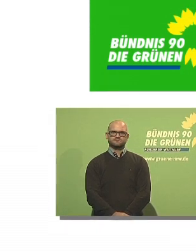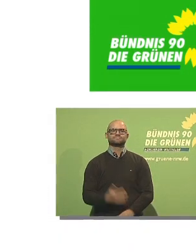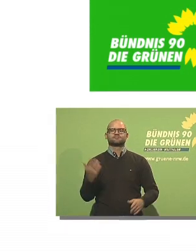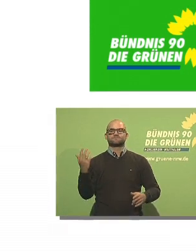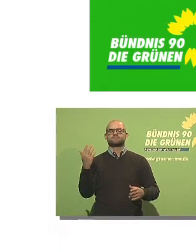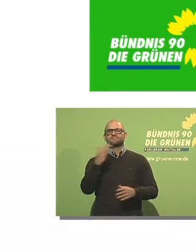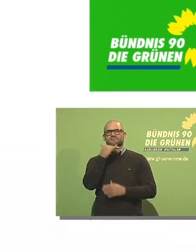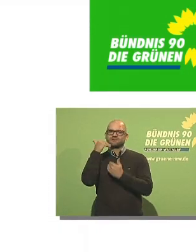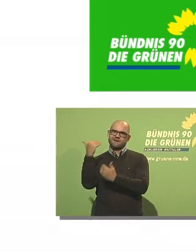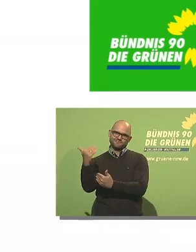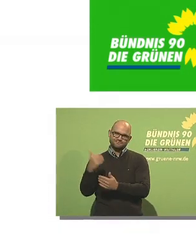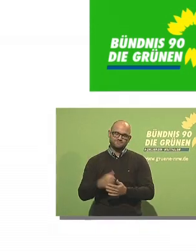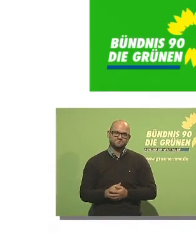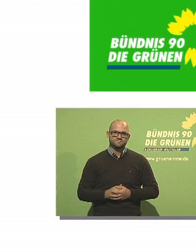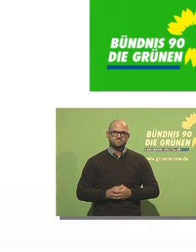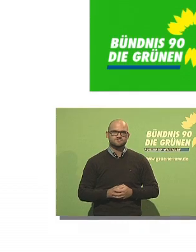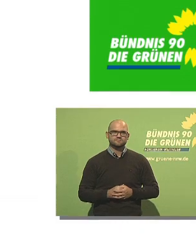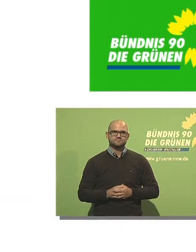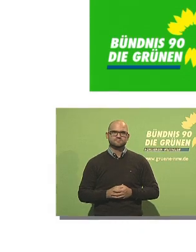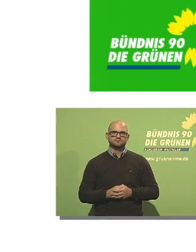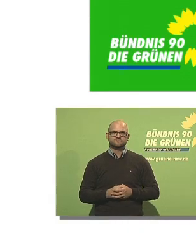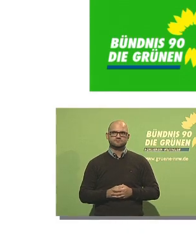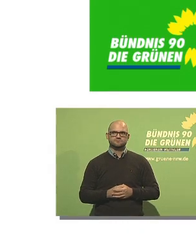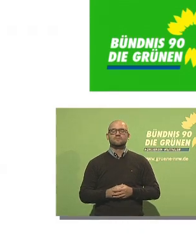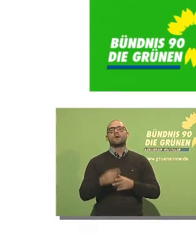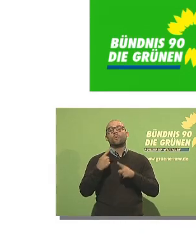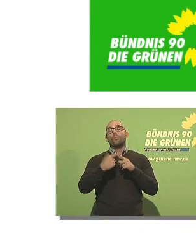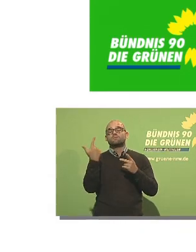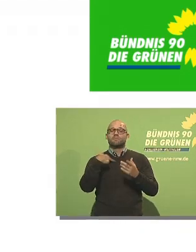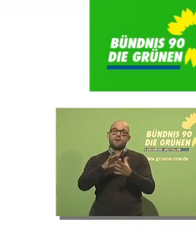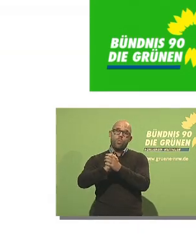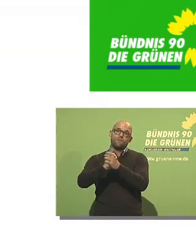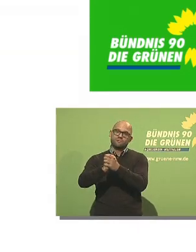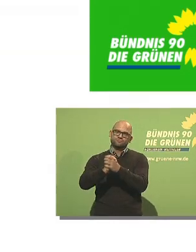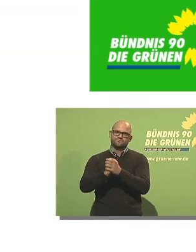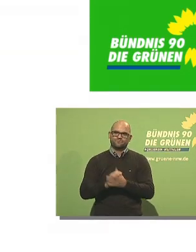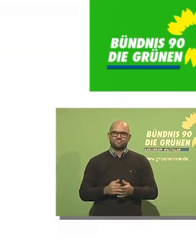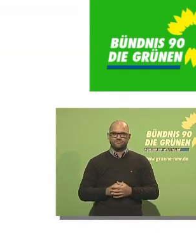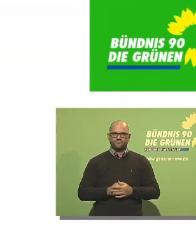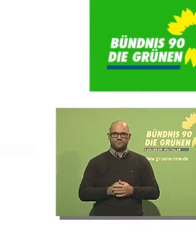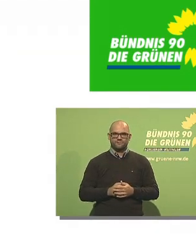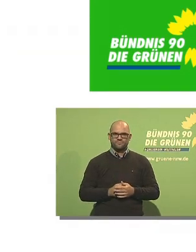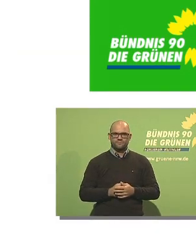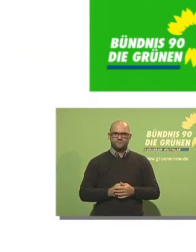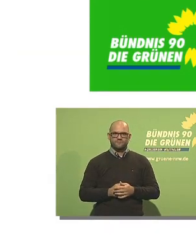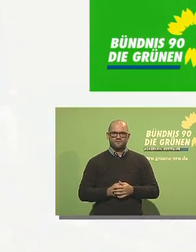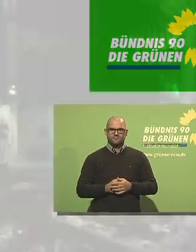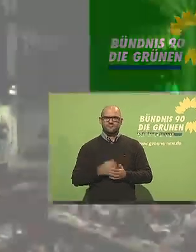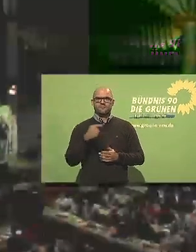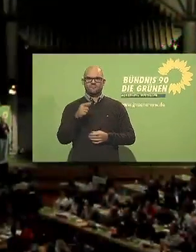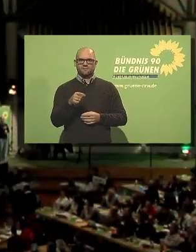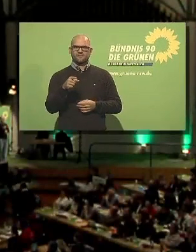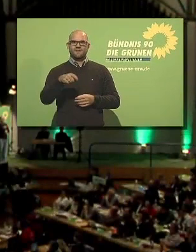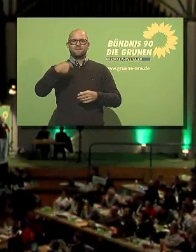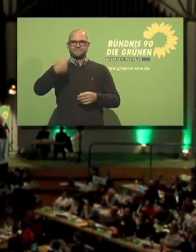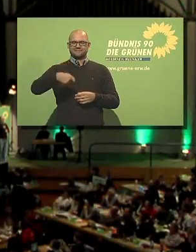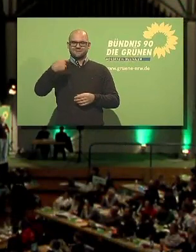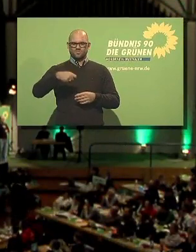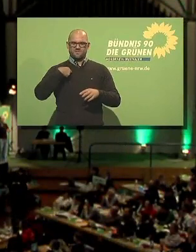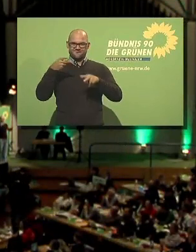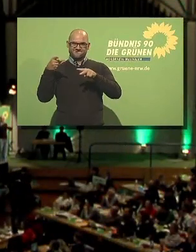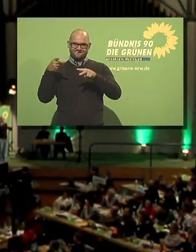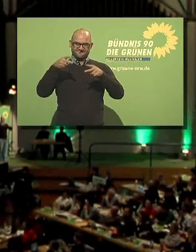Herzlichen Dank, Frithjof, und auch herzlichen Glückwunsch. Wir haben noch zwei Punkte, bevor wir hier den Wechsel im Präsidium